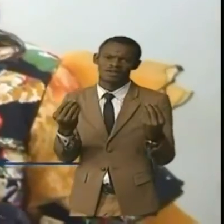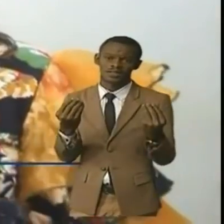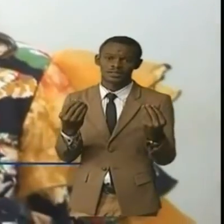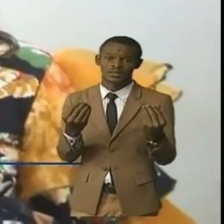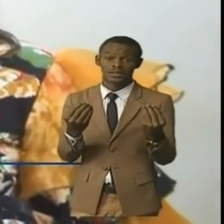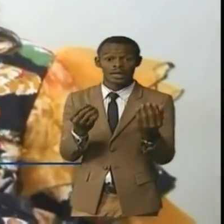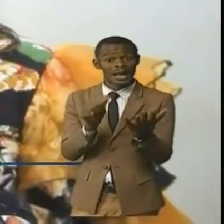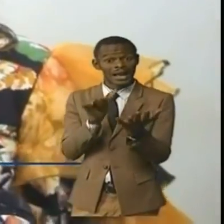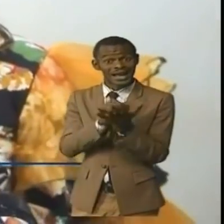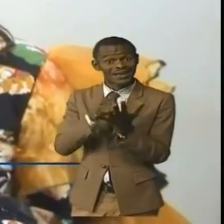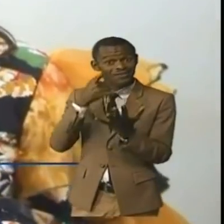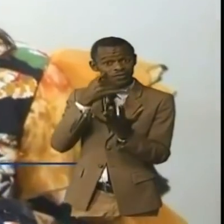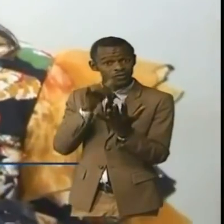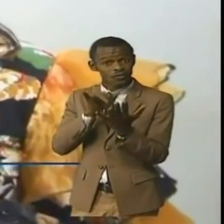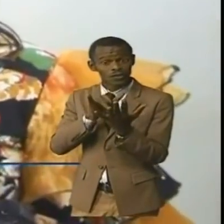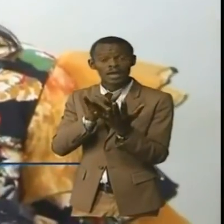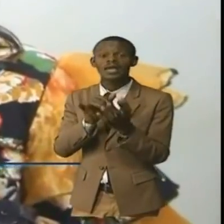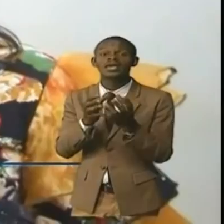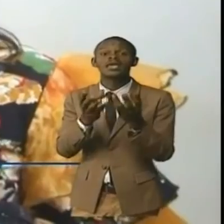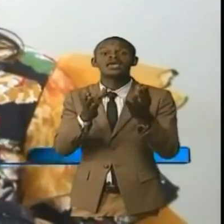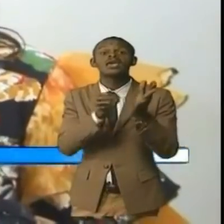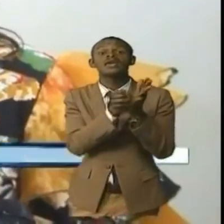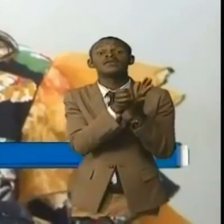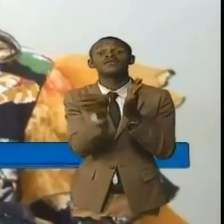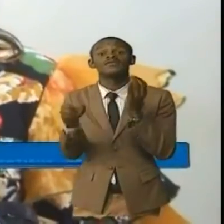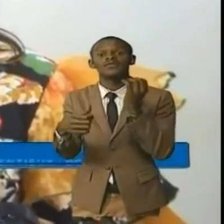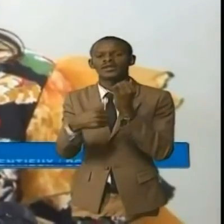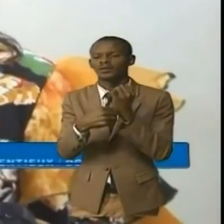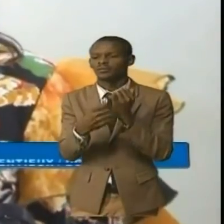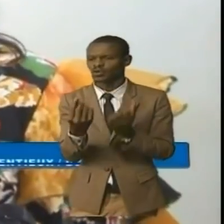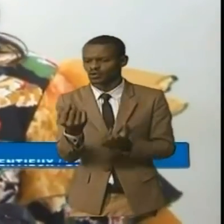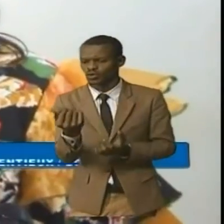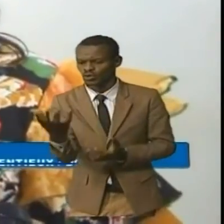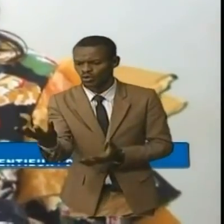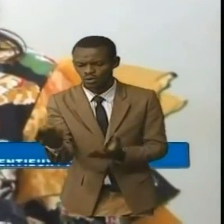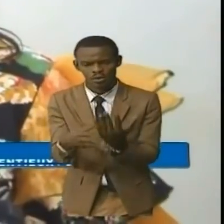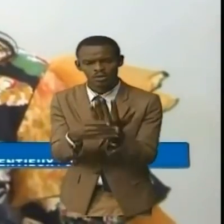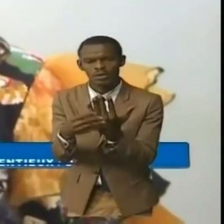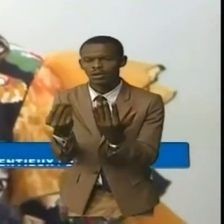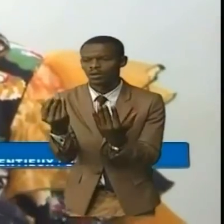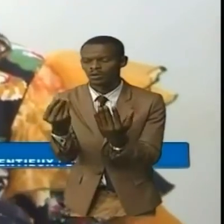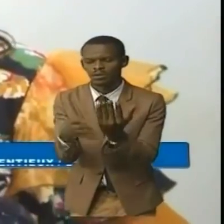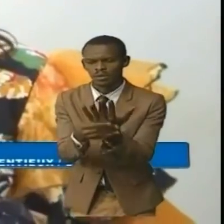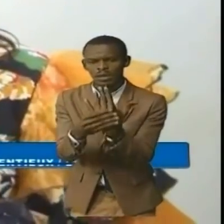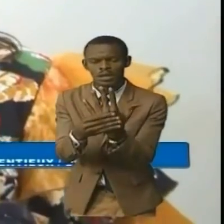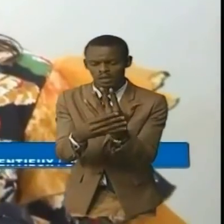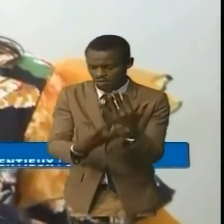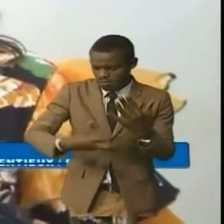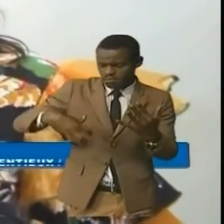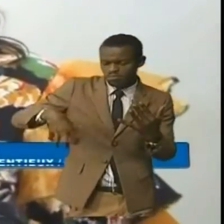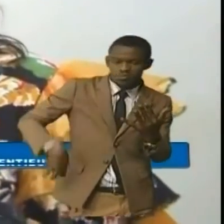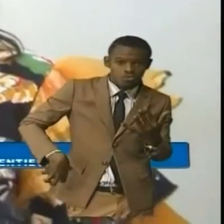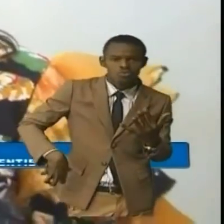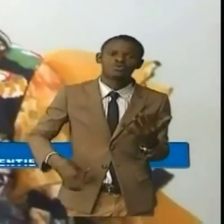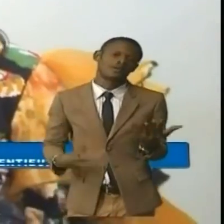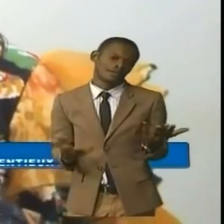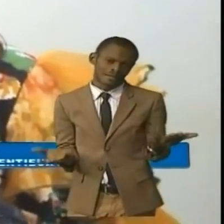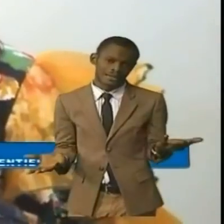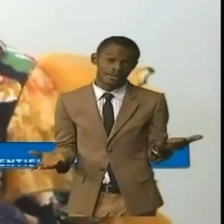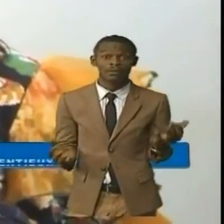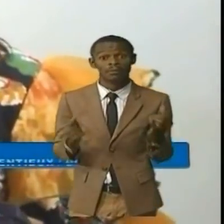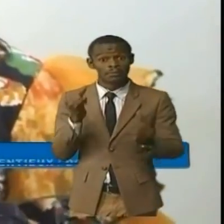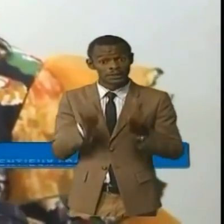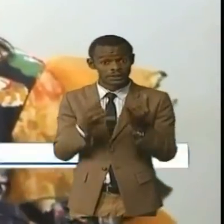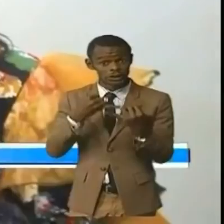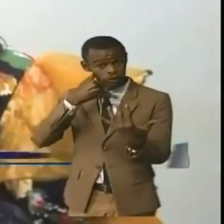des recettes. C'est la dématérialisation, parce que l'argent ne va pas circuler entre les mains que ce soit de la CGT ou dans le maître de